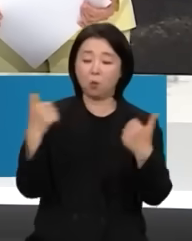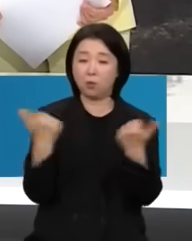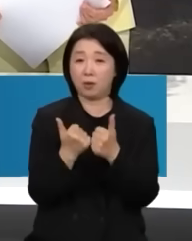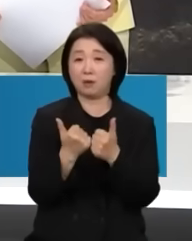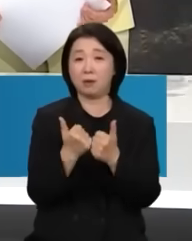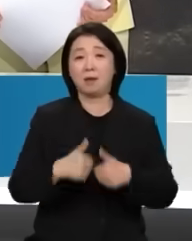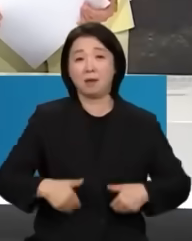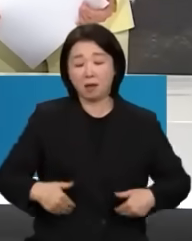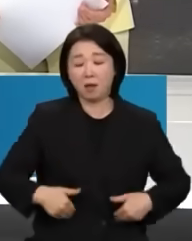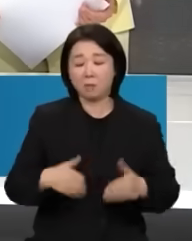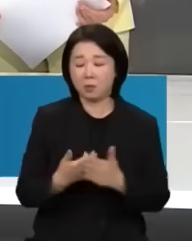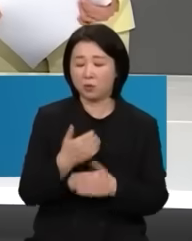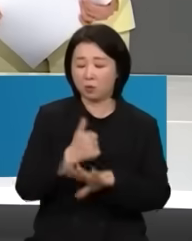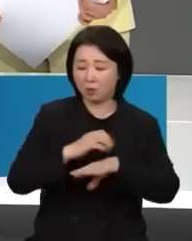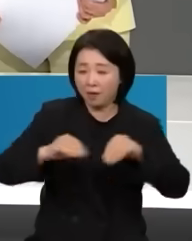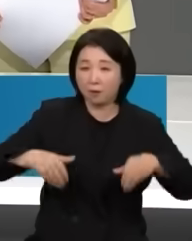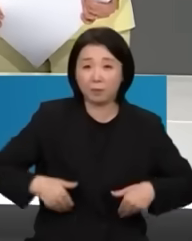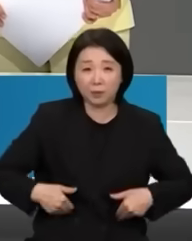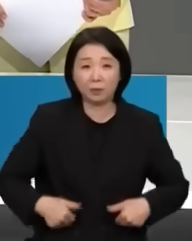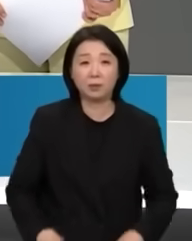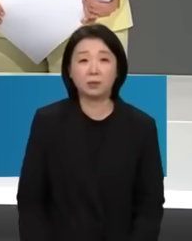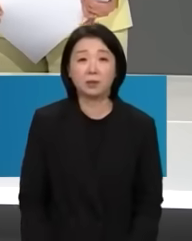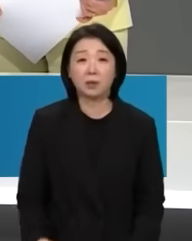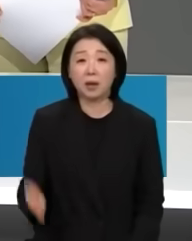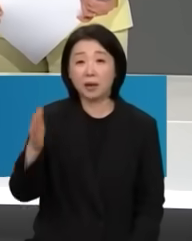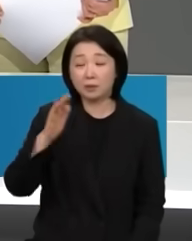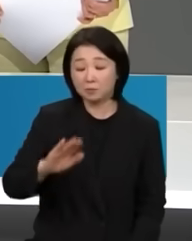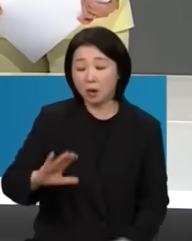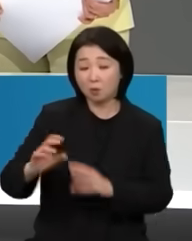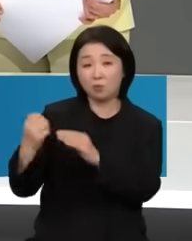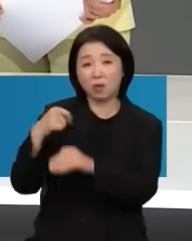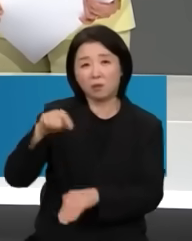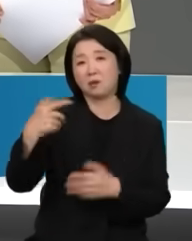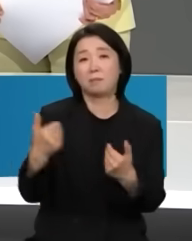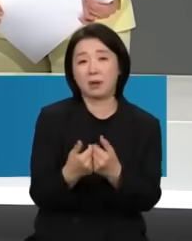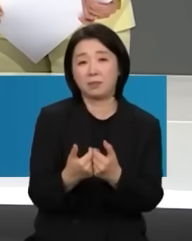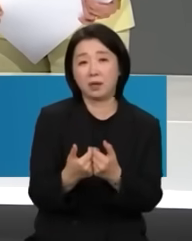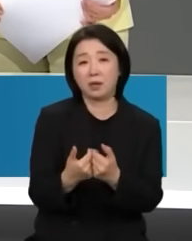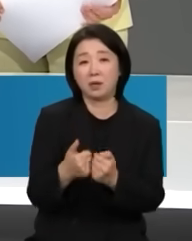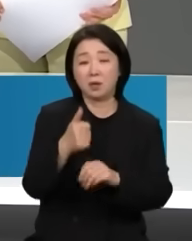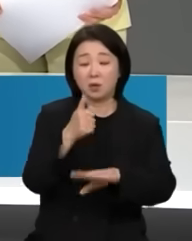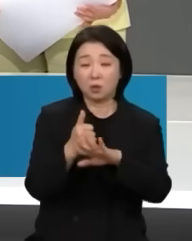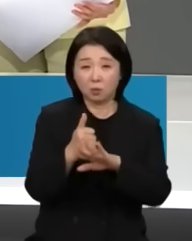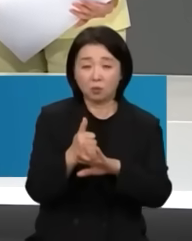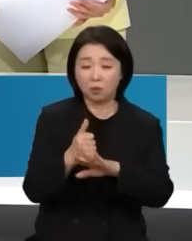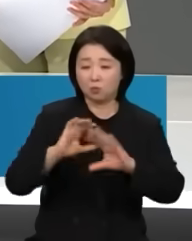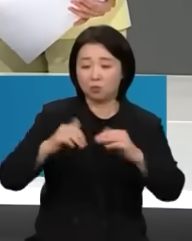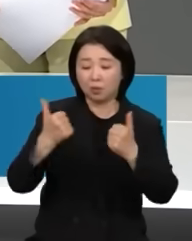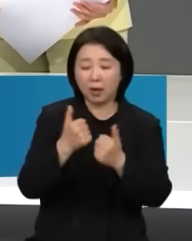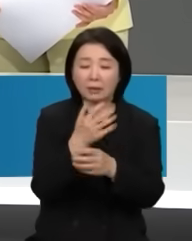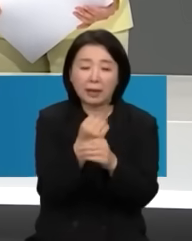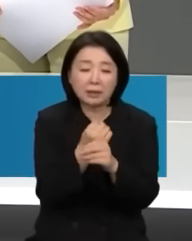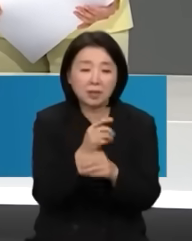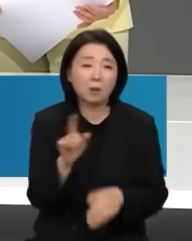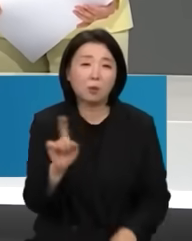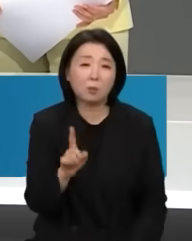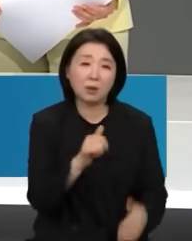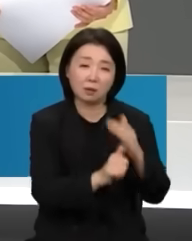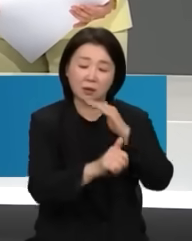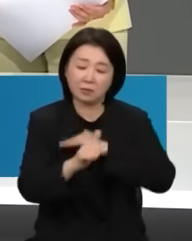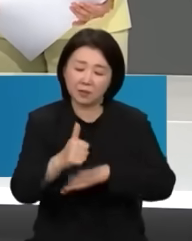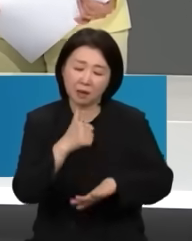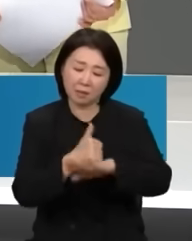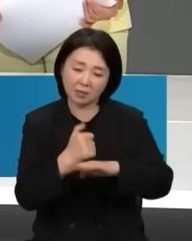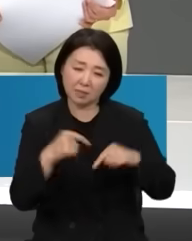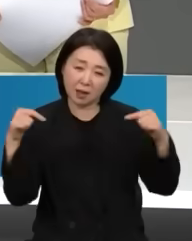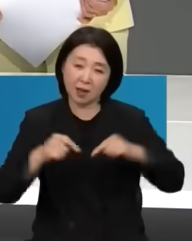처리하겠다고 목소리를 높이고 있습니다. 하지만 여당이 여기에 반대하면서 국회 일정을 두고 여야 원내대표가 막바지